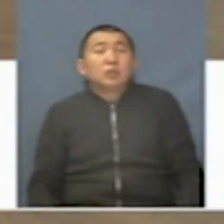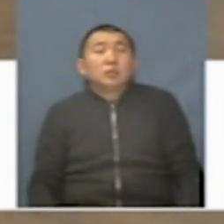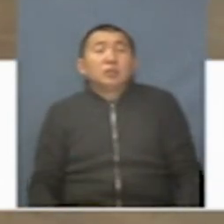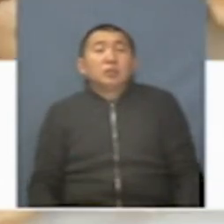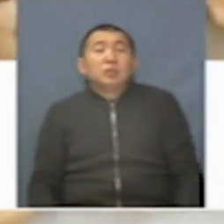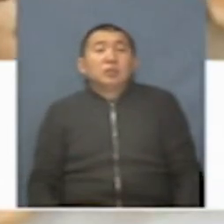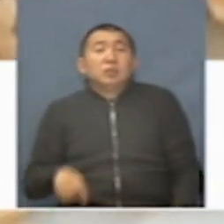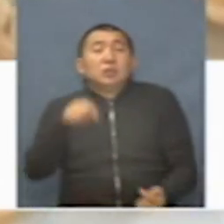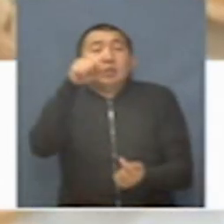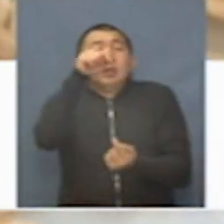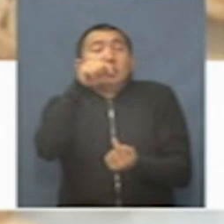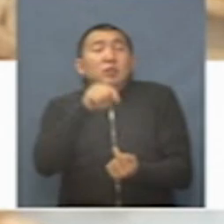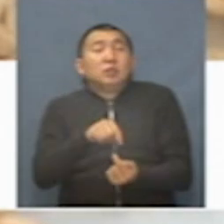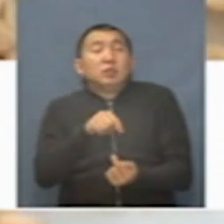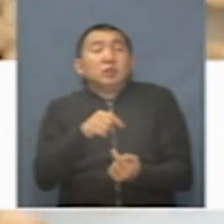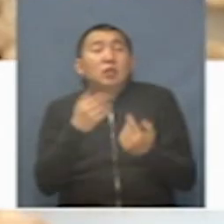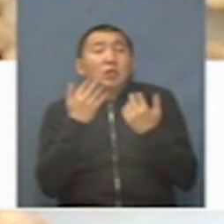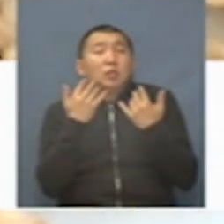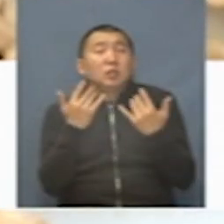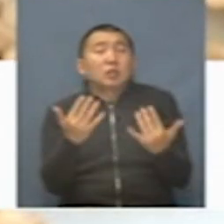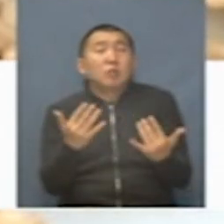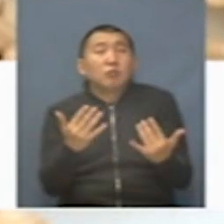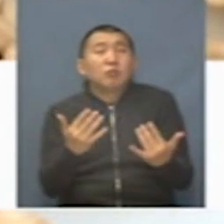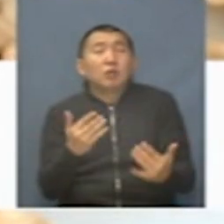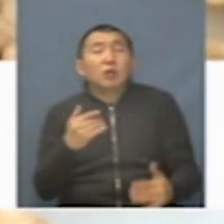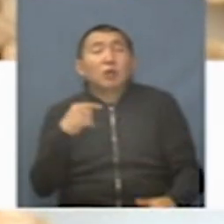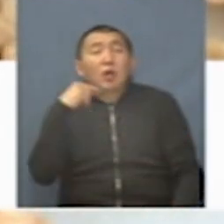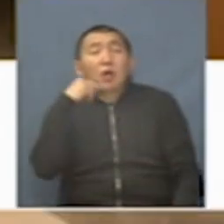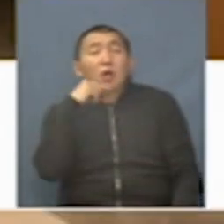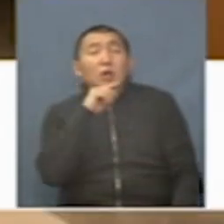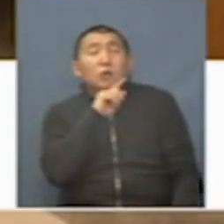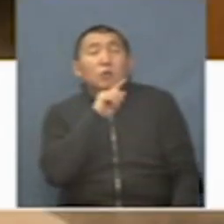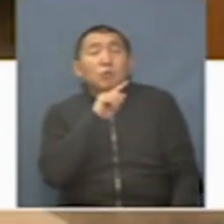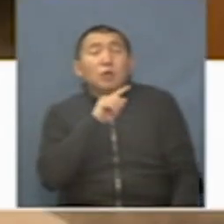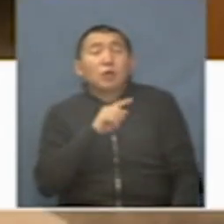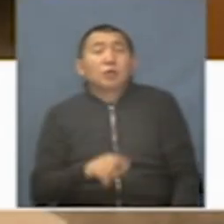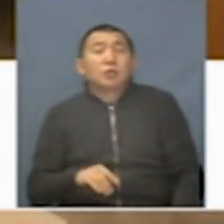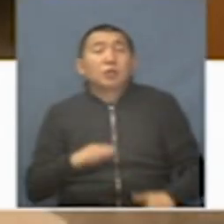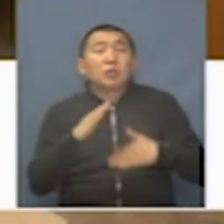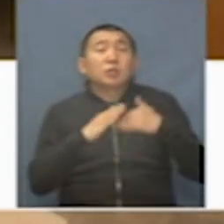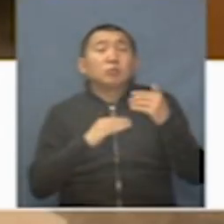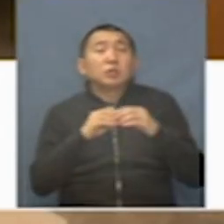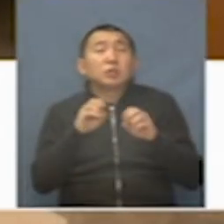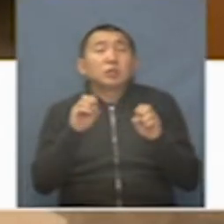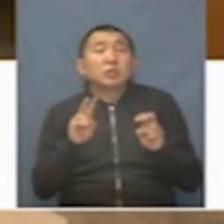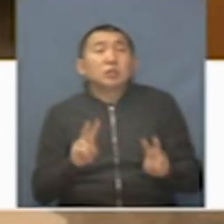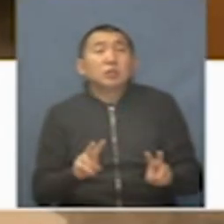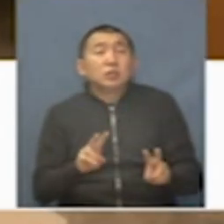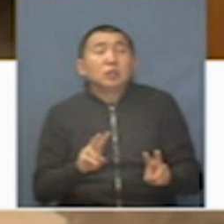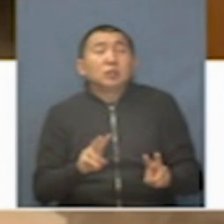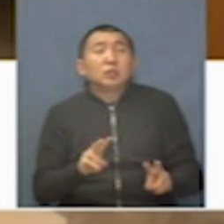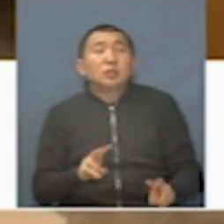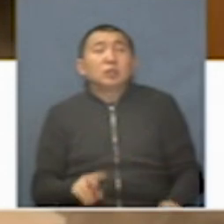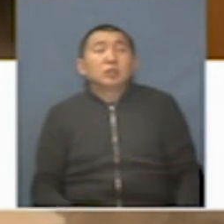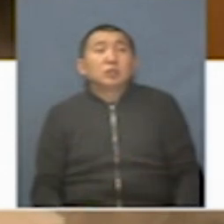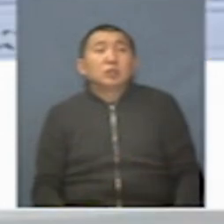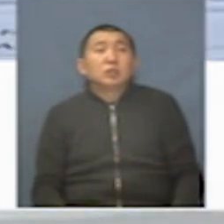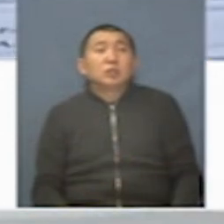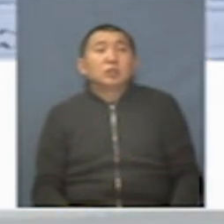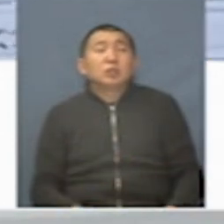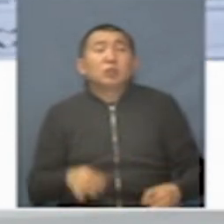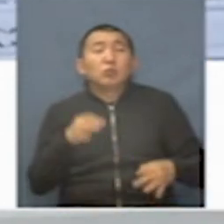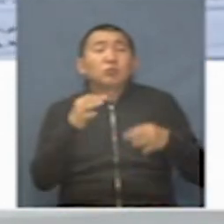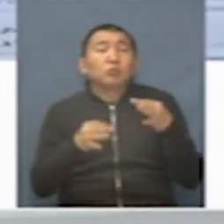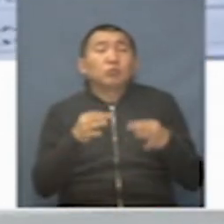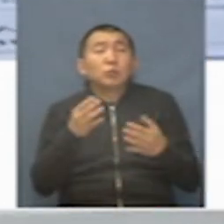потенциала, соответствующего текущим требованиям рыночной экономики. В качестве экспертов для объективной оценки умений и навыков участников